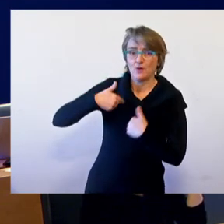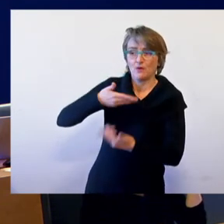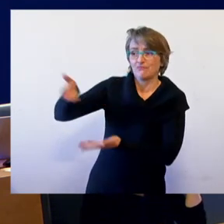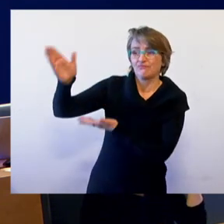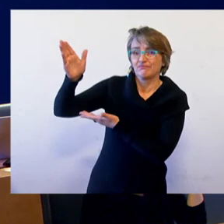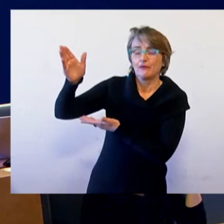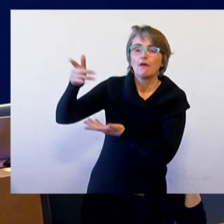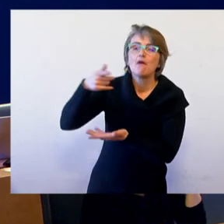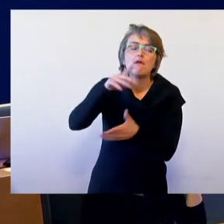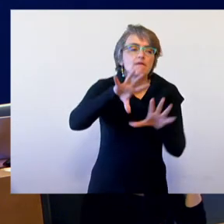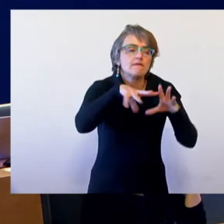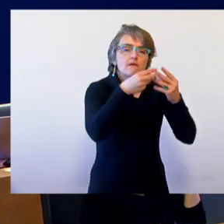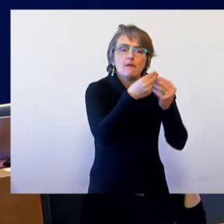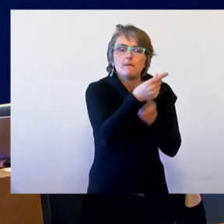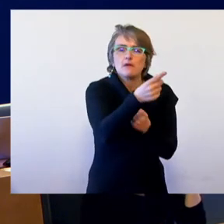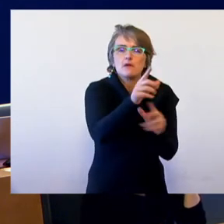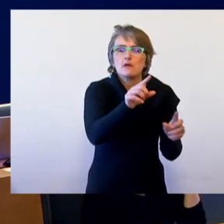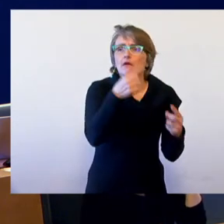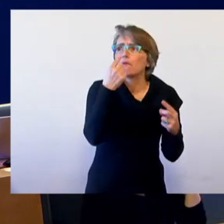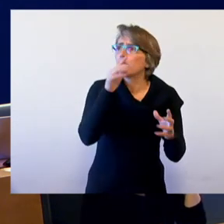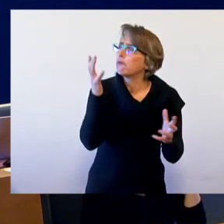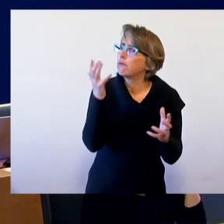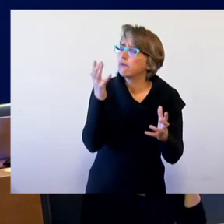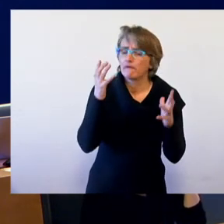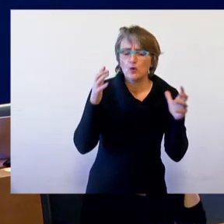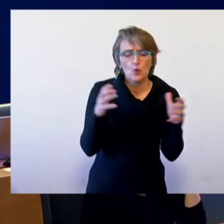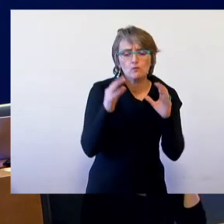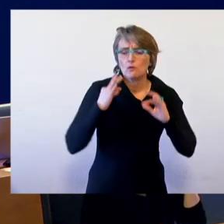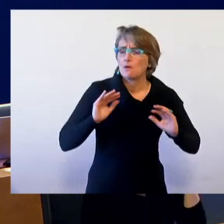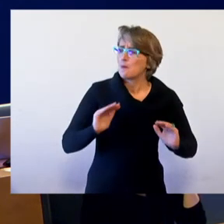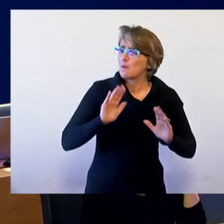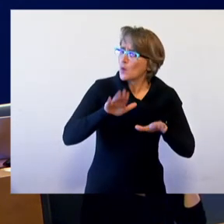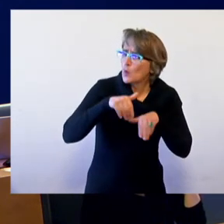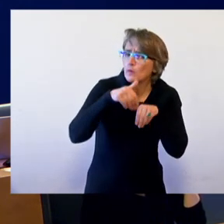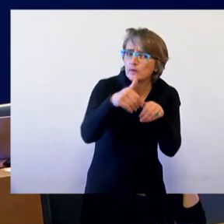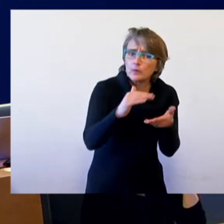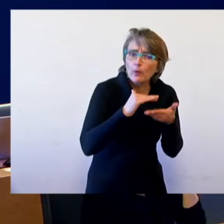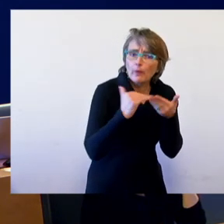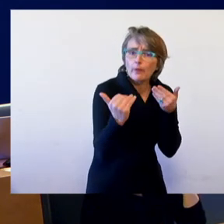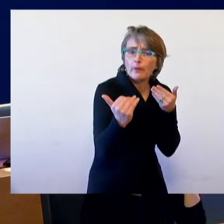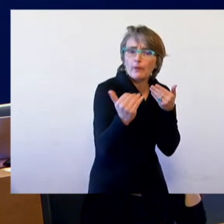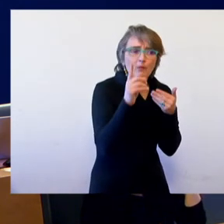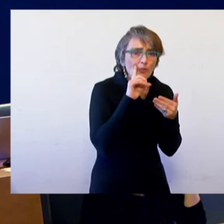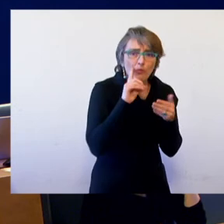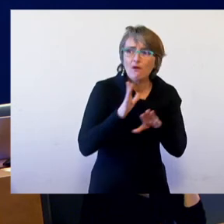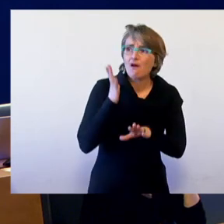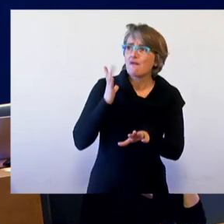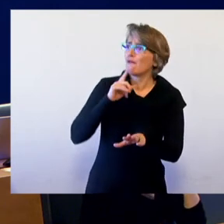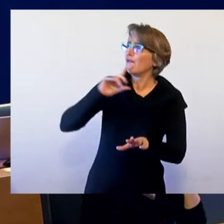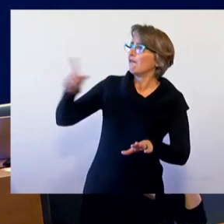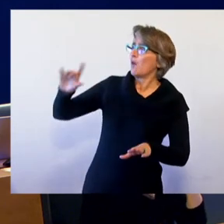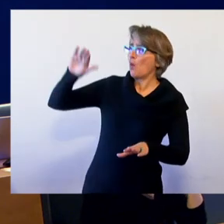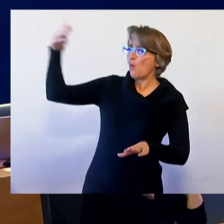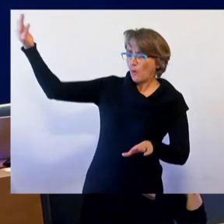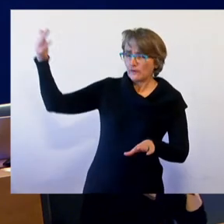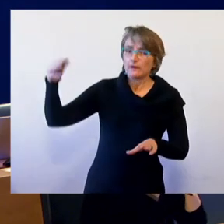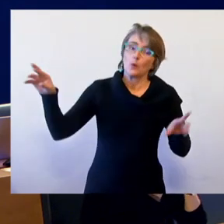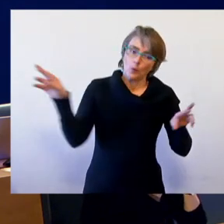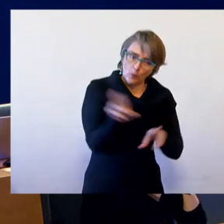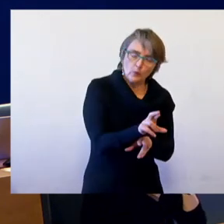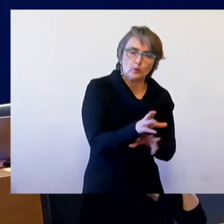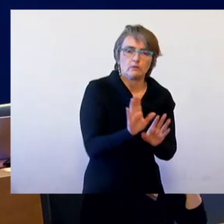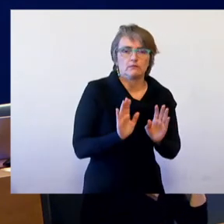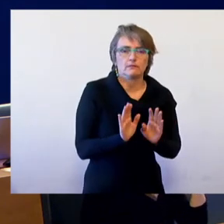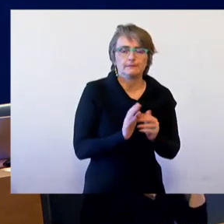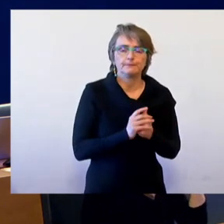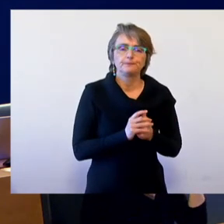que les familles qui souhaitent poursuivre dans le même groupe scolaire puissent le faire puisqu'on les a réorientés à l'époque. Et de prendre en